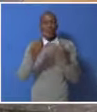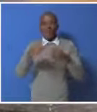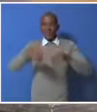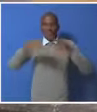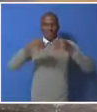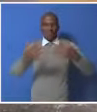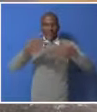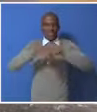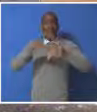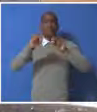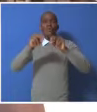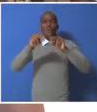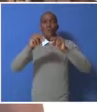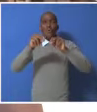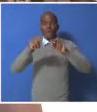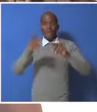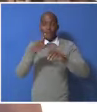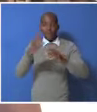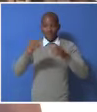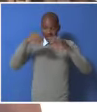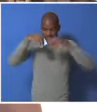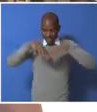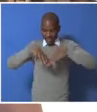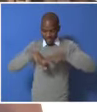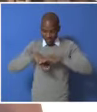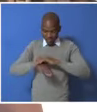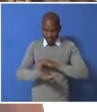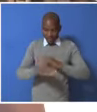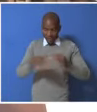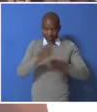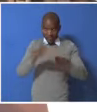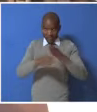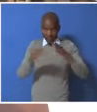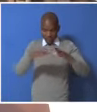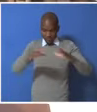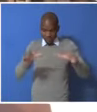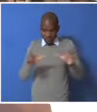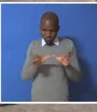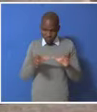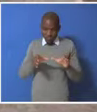mmu. So a re a tsenyang ka mo teng ga biogas ka e leng gore